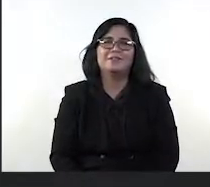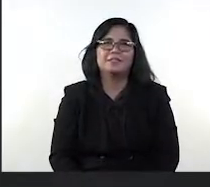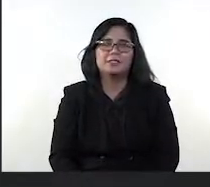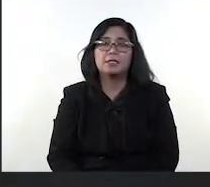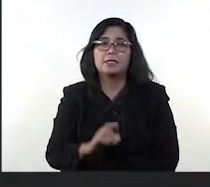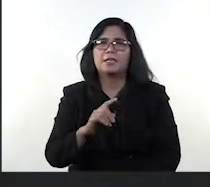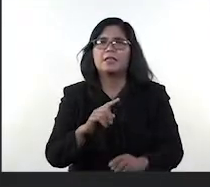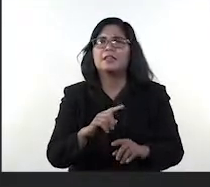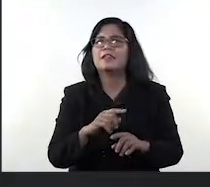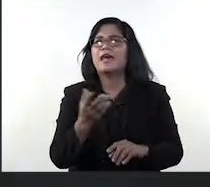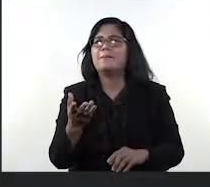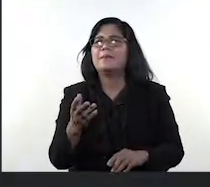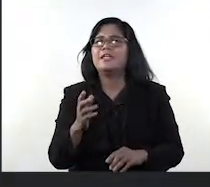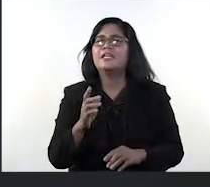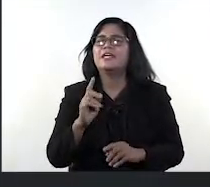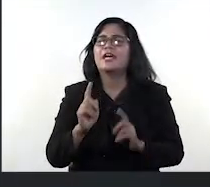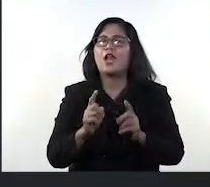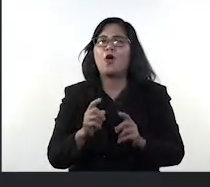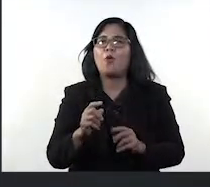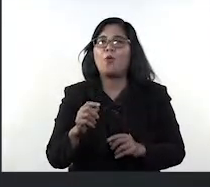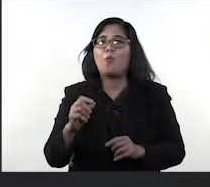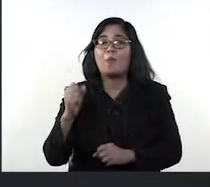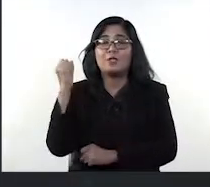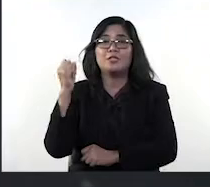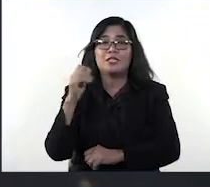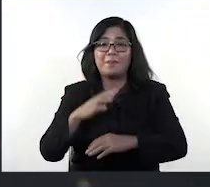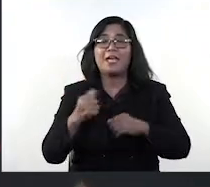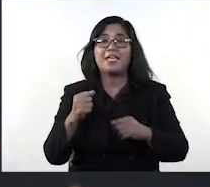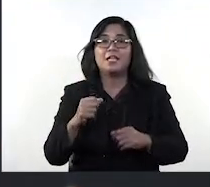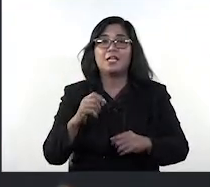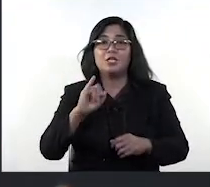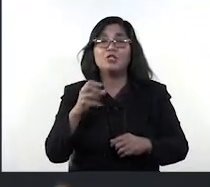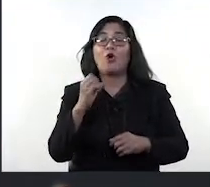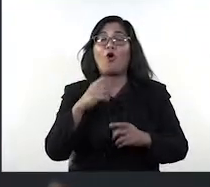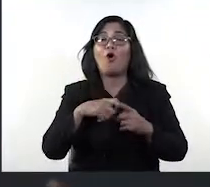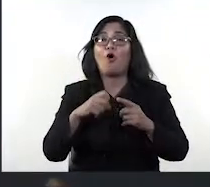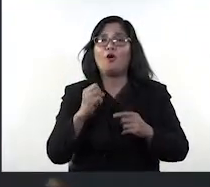hai tapi kalau prajurit diparut komandan Hai Joko siap